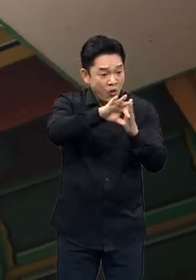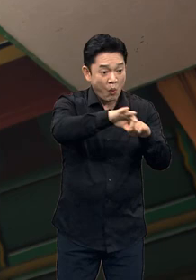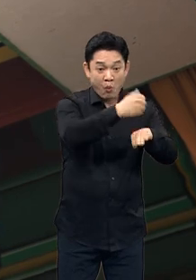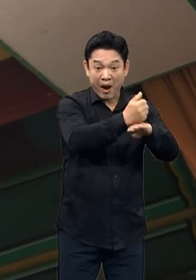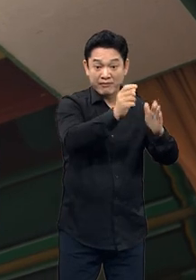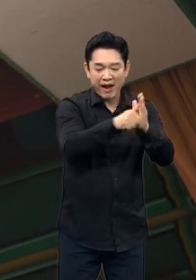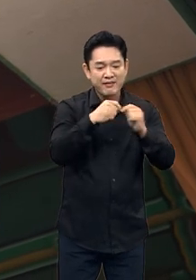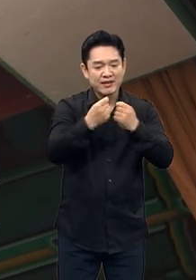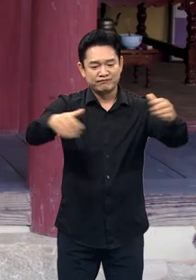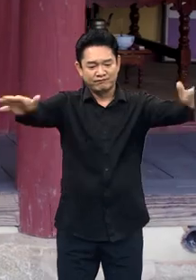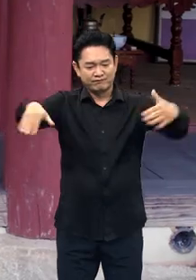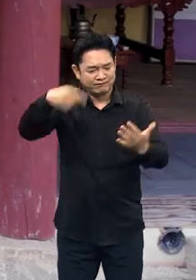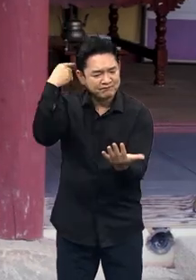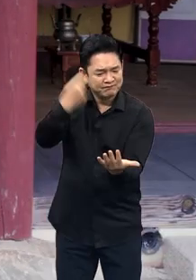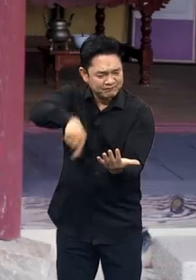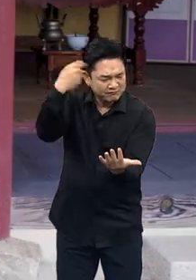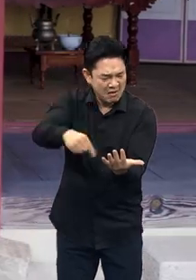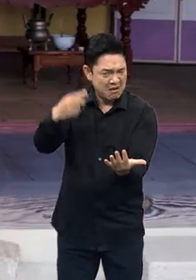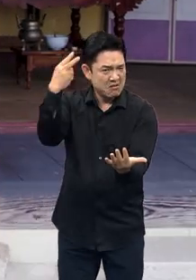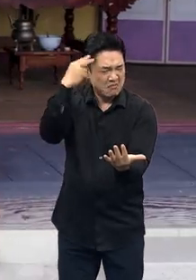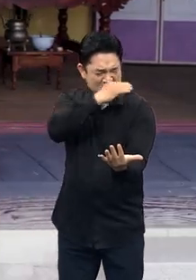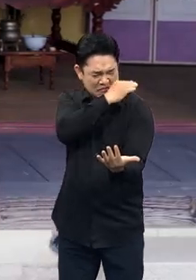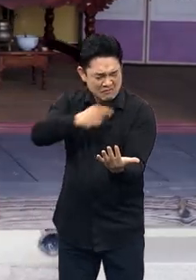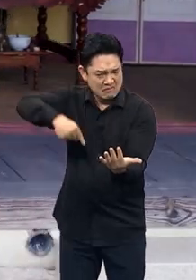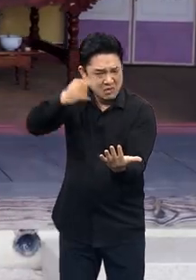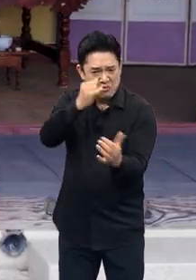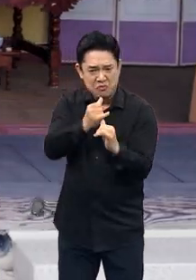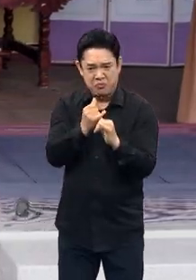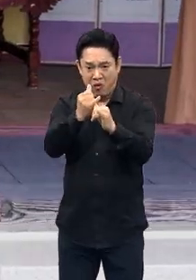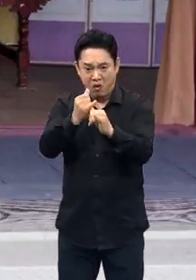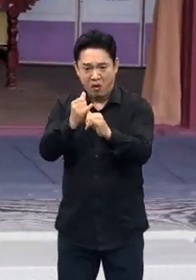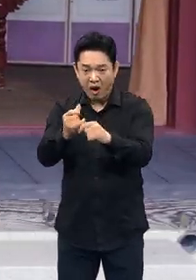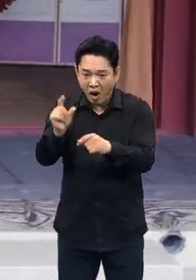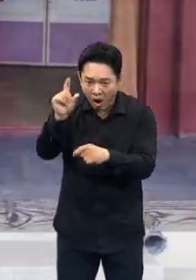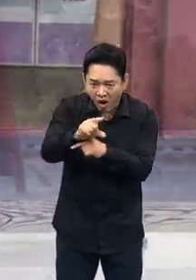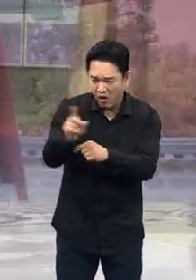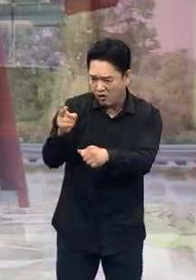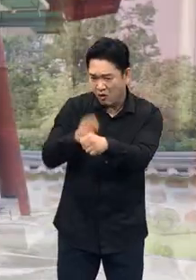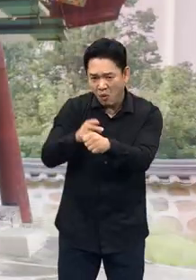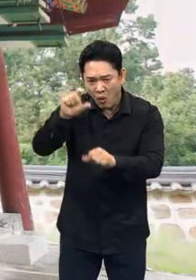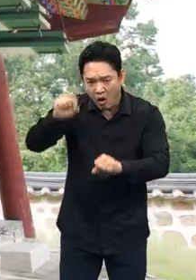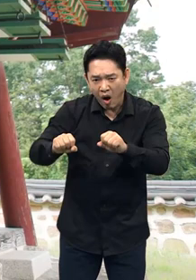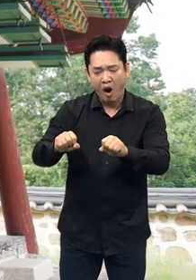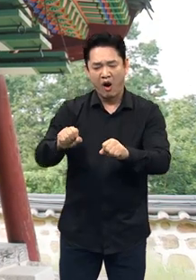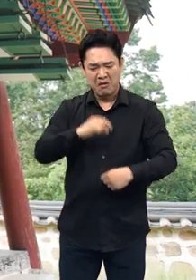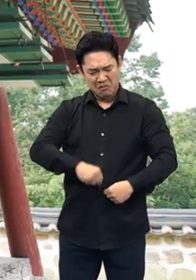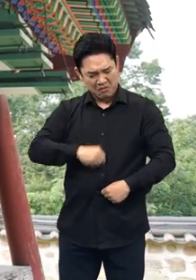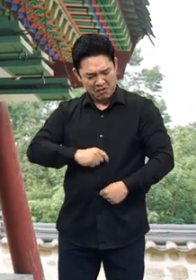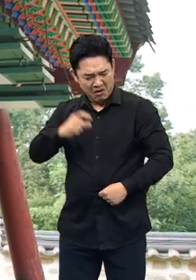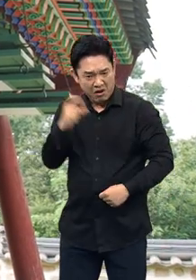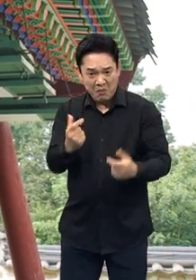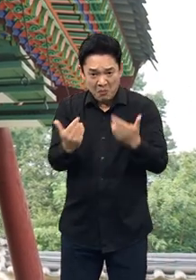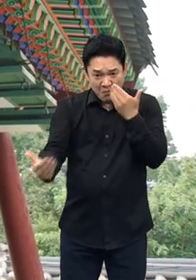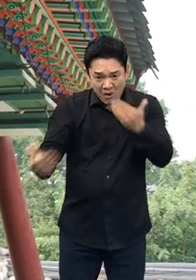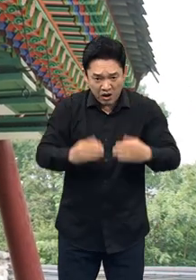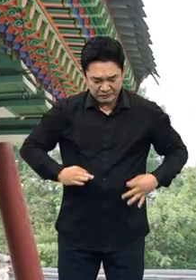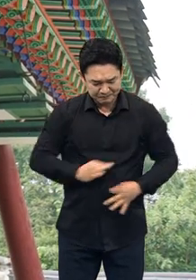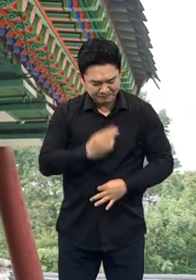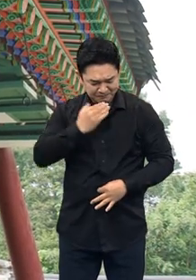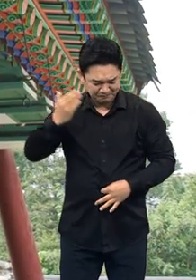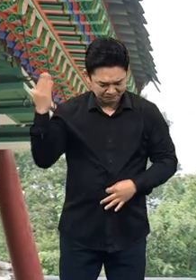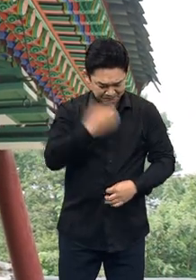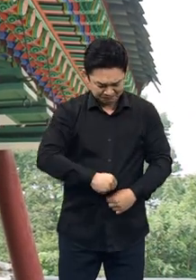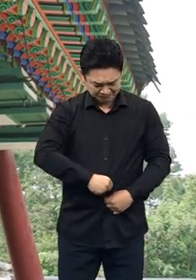유생들이 선비정신의 귀감으로 문묘종사를 청했던 사실은 한재 이묵선생의 강직하고 불의에 굽히지 않은